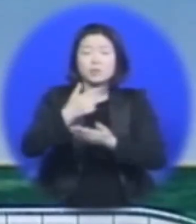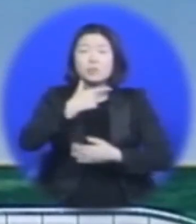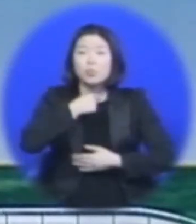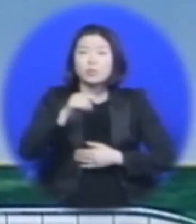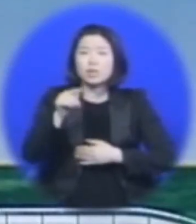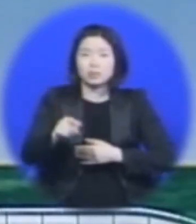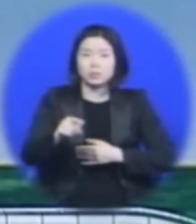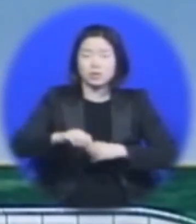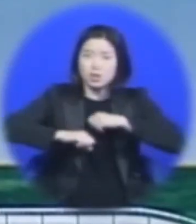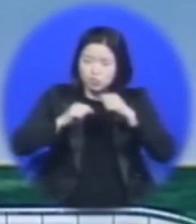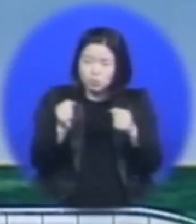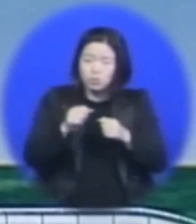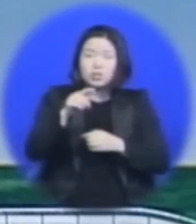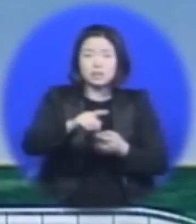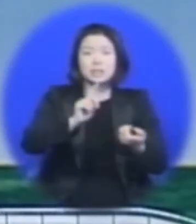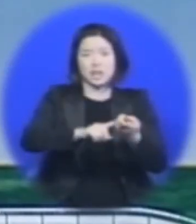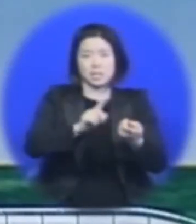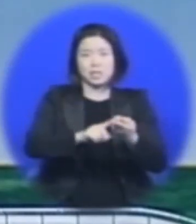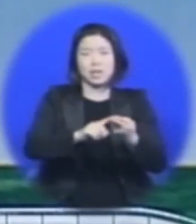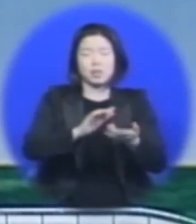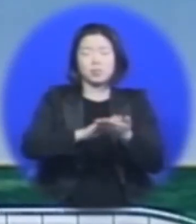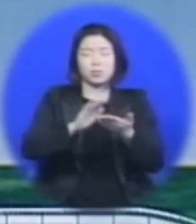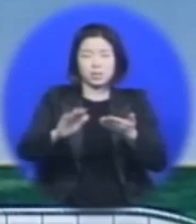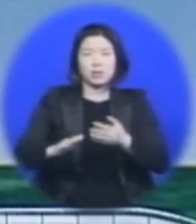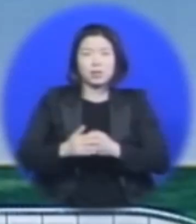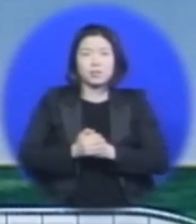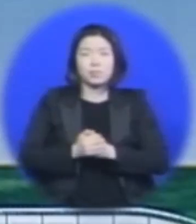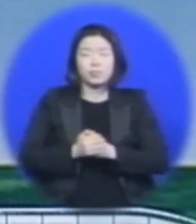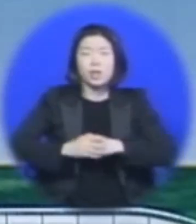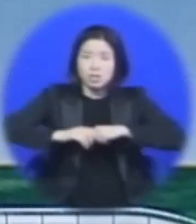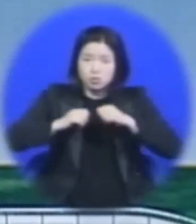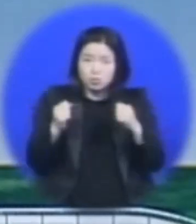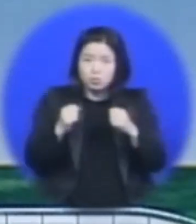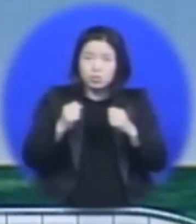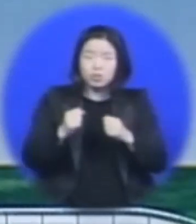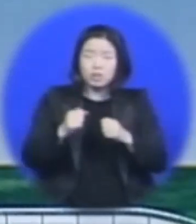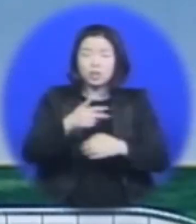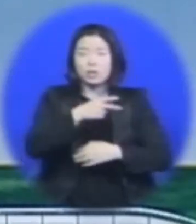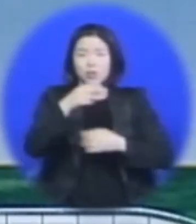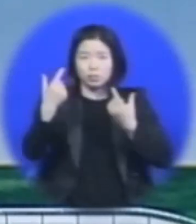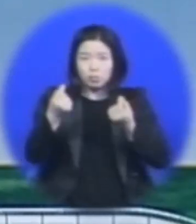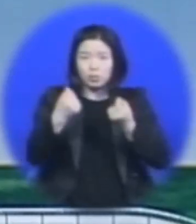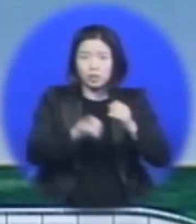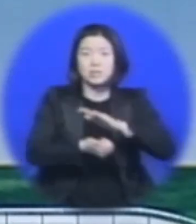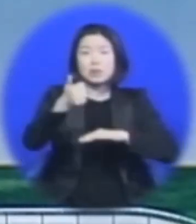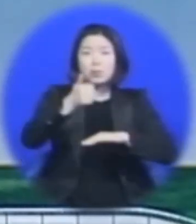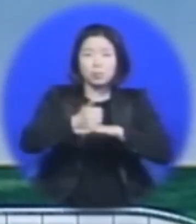순종 그 자체이니 순종이 곧 성공입니다